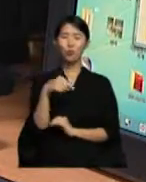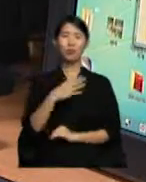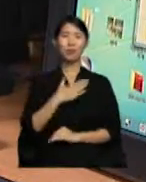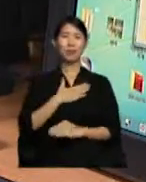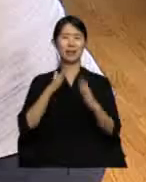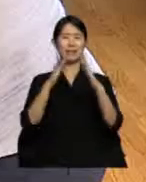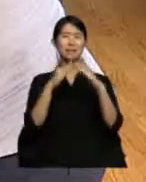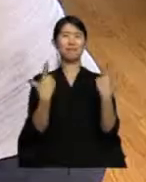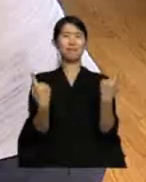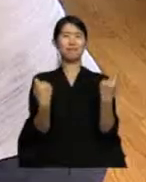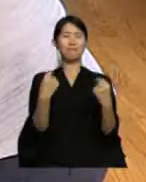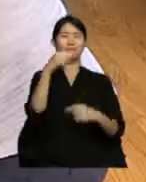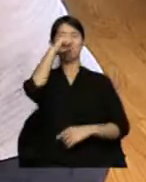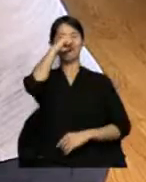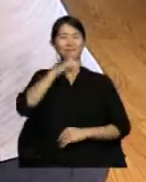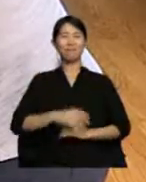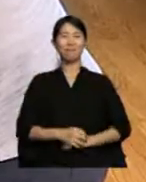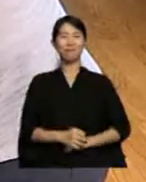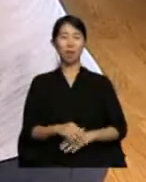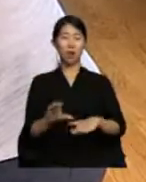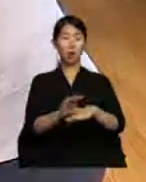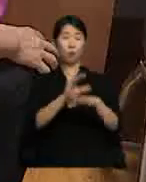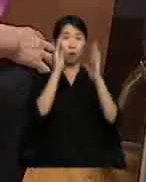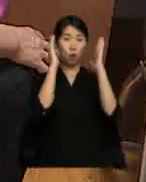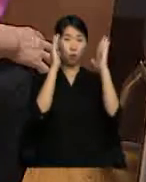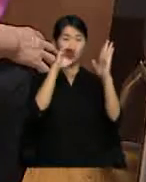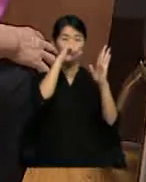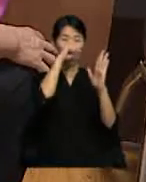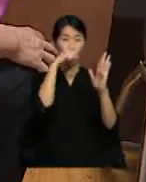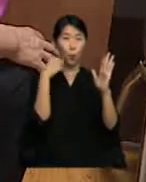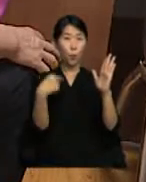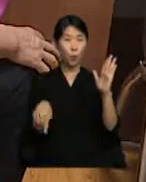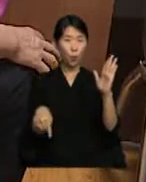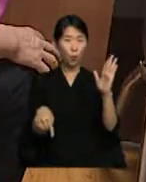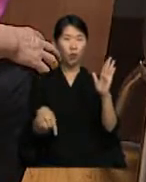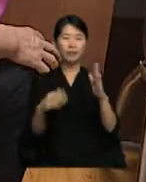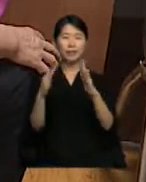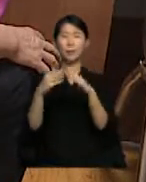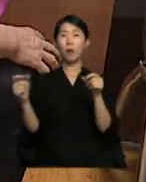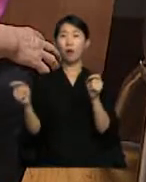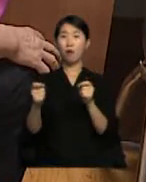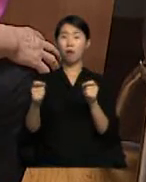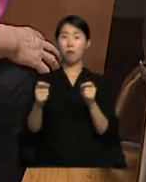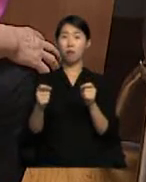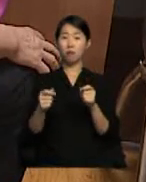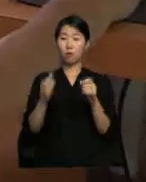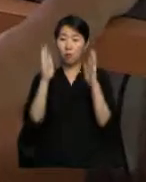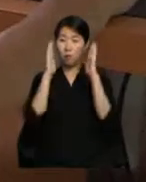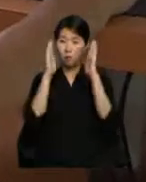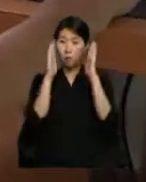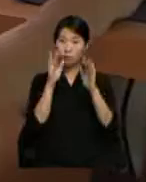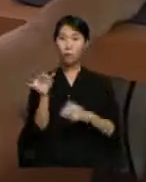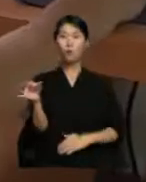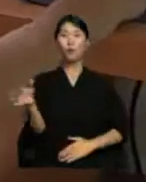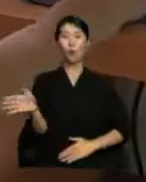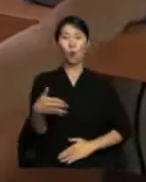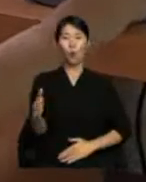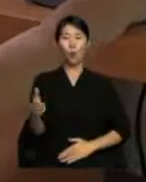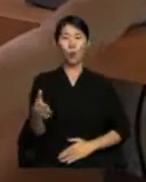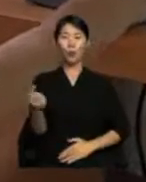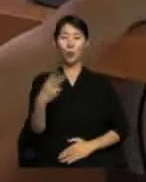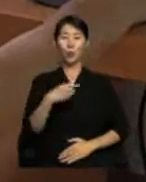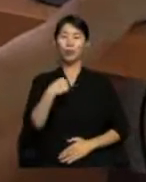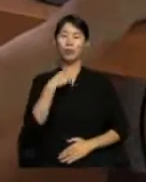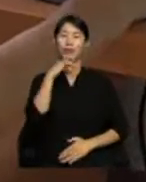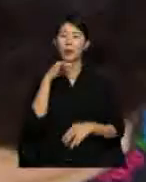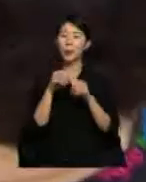뭐. 컴퓨터 수업의 장점은 집 가까운 곳에서 무료로 교육받을 수 있다는 것. 또래 어르신들과